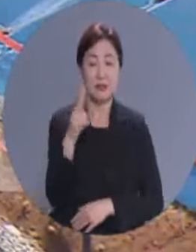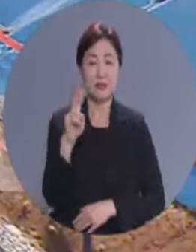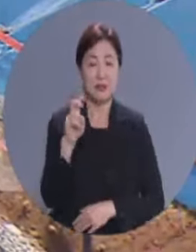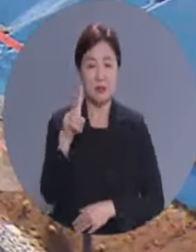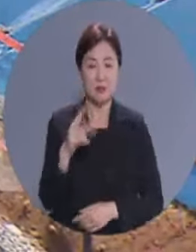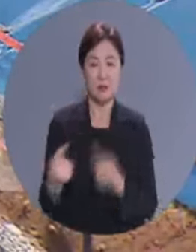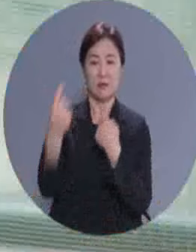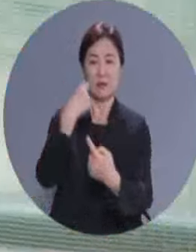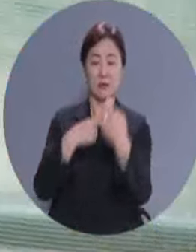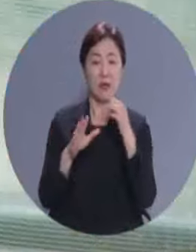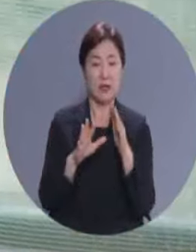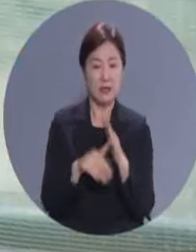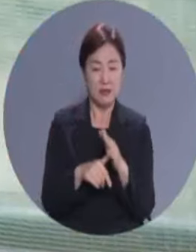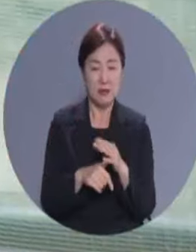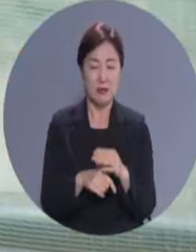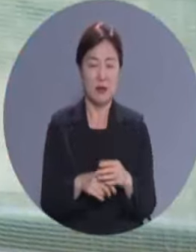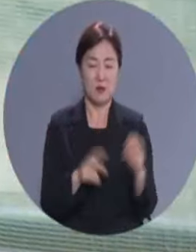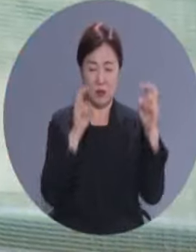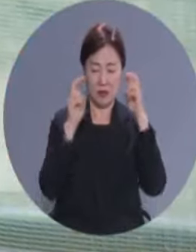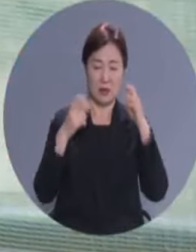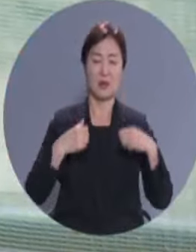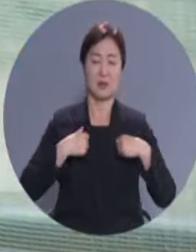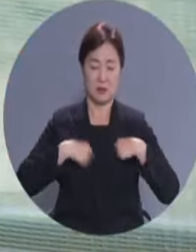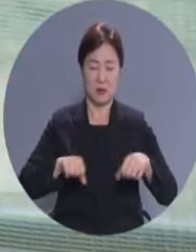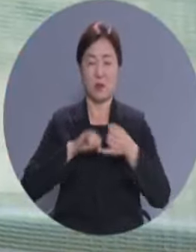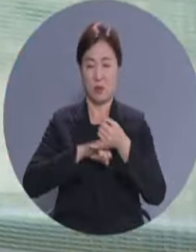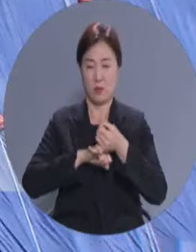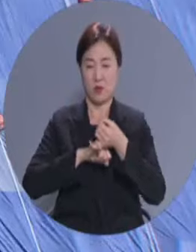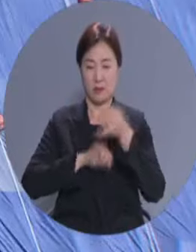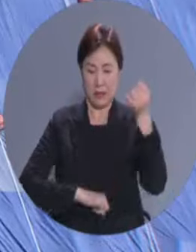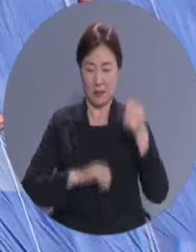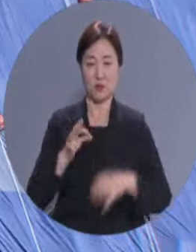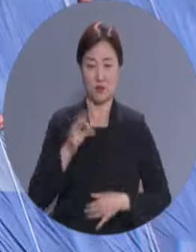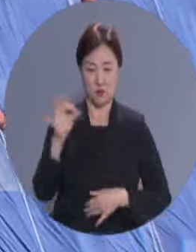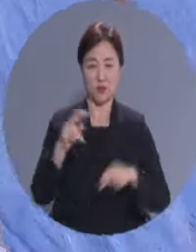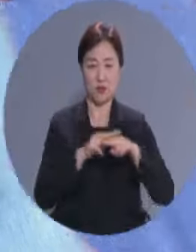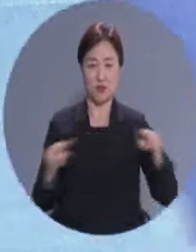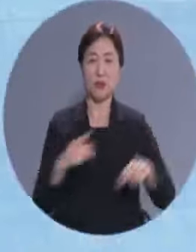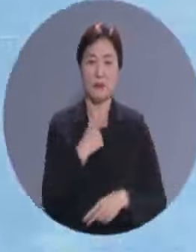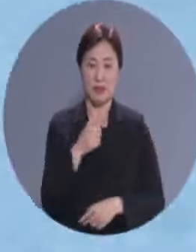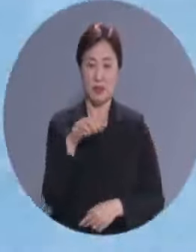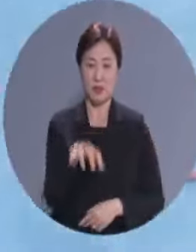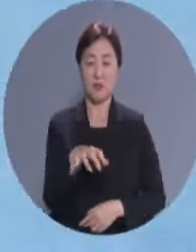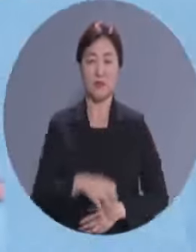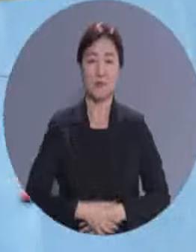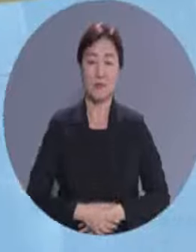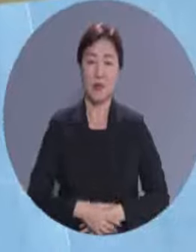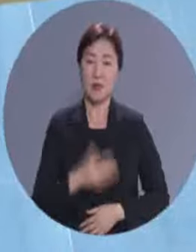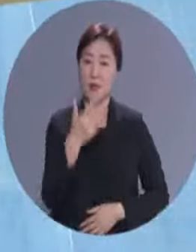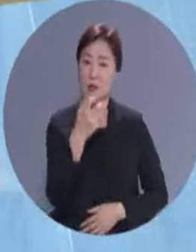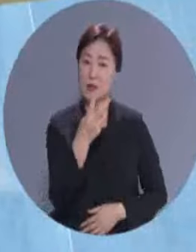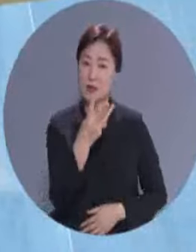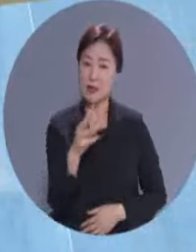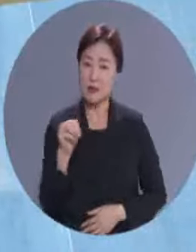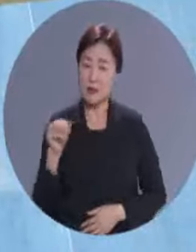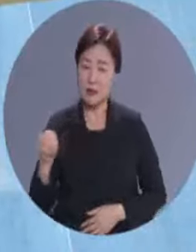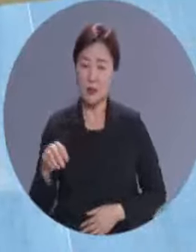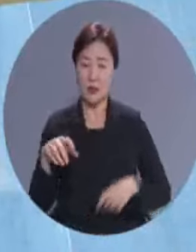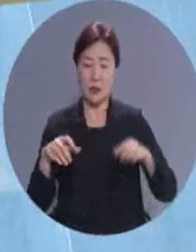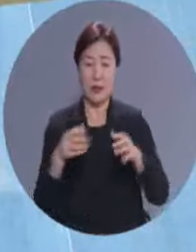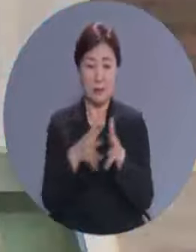입주자를 모집했다 시행사가 위약금을 지급하고 분양 계약을 취소했던 곳입니다 84m 기준